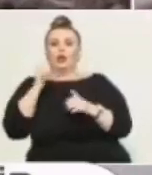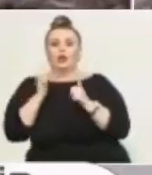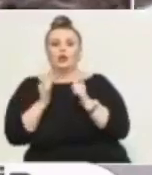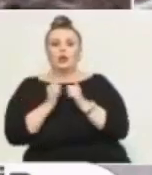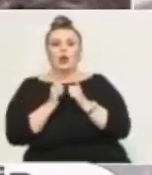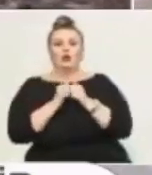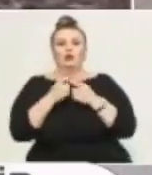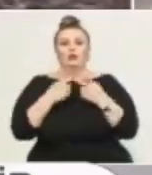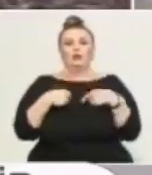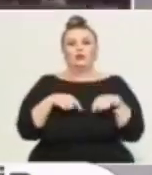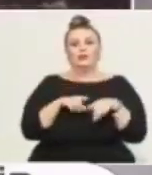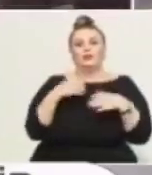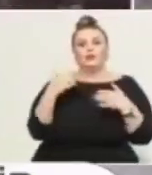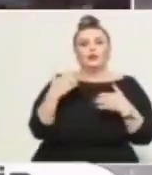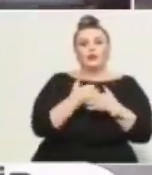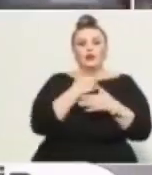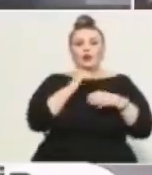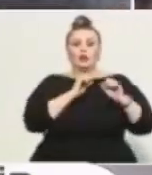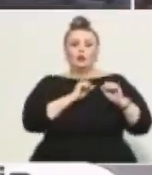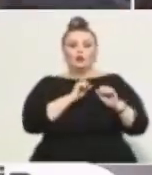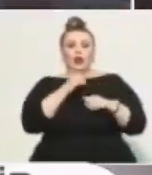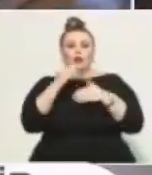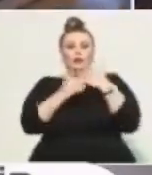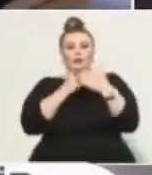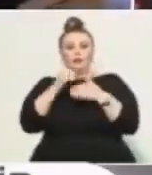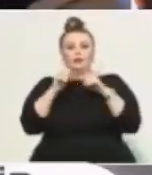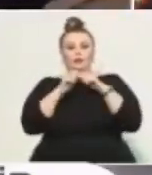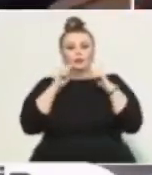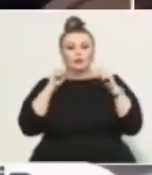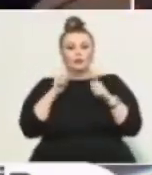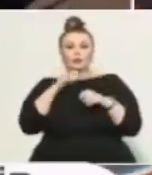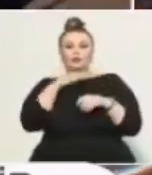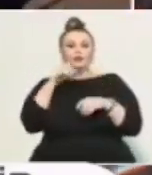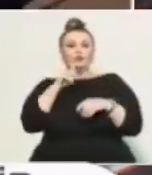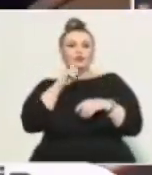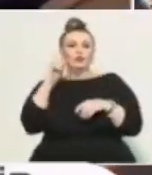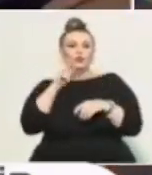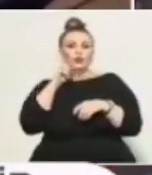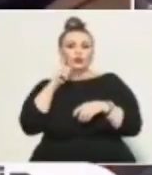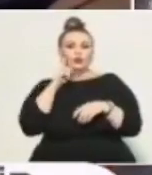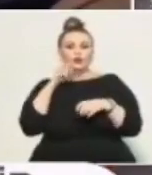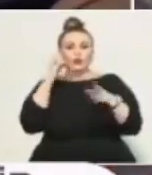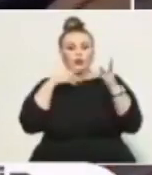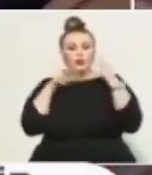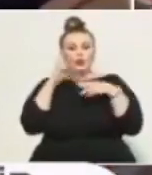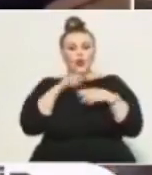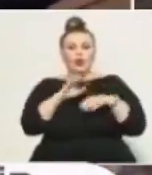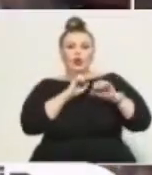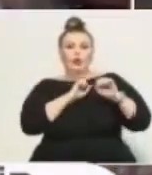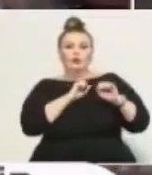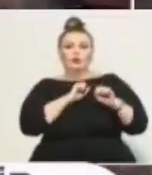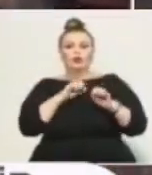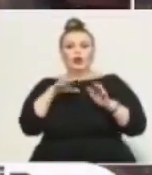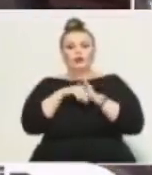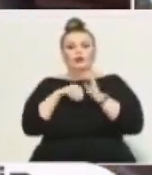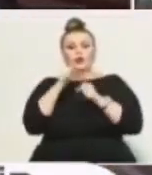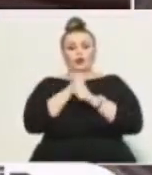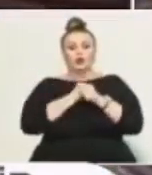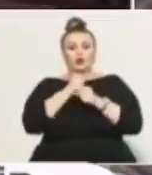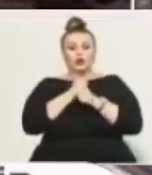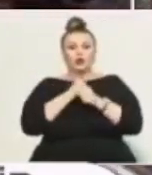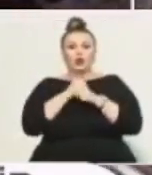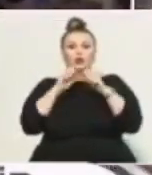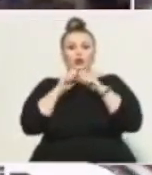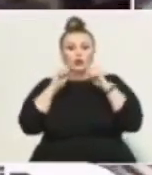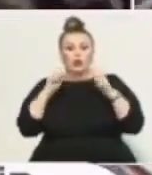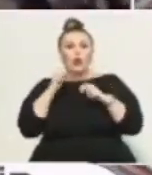ərazilərində yenidən müdafiə istehkamları qurulur və daha müasir, daha modern müdafiə istehkamları qurulur və bu da